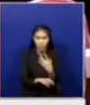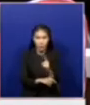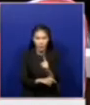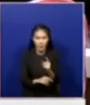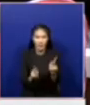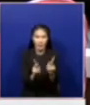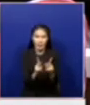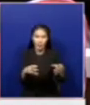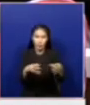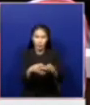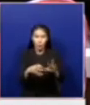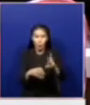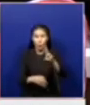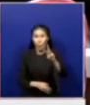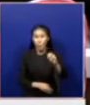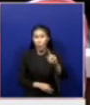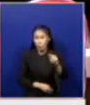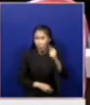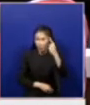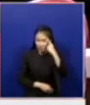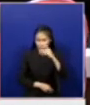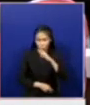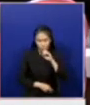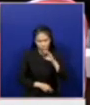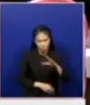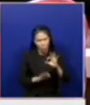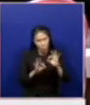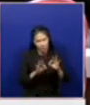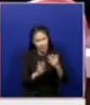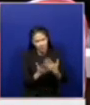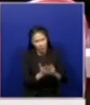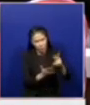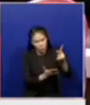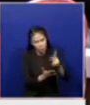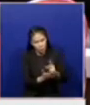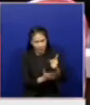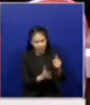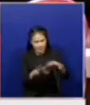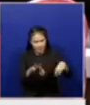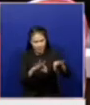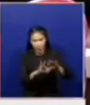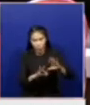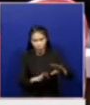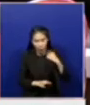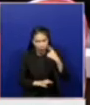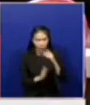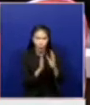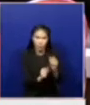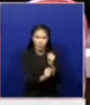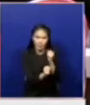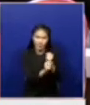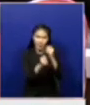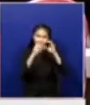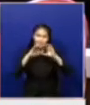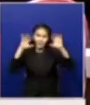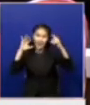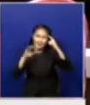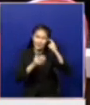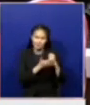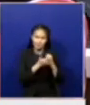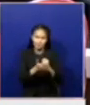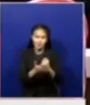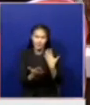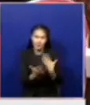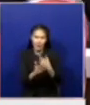ฐมนตรีอนุมัติเท่าที่จำเป็นโดยคำนึงถึงขีดความสามารถของรัฐในการชำระ